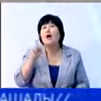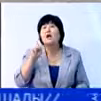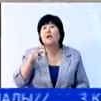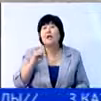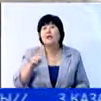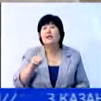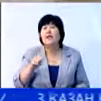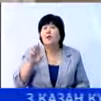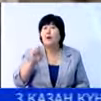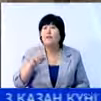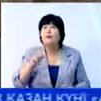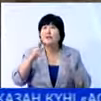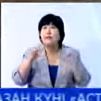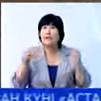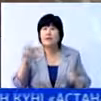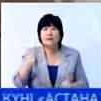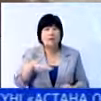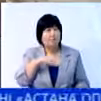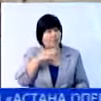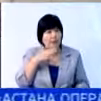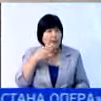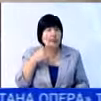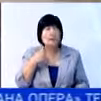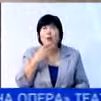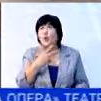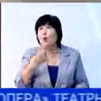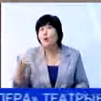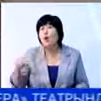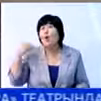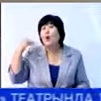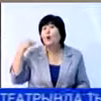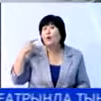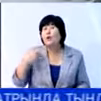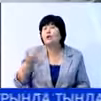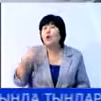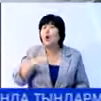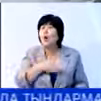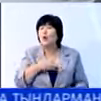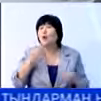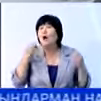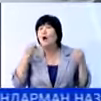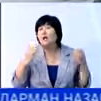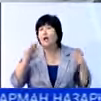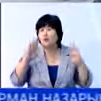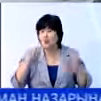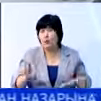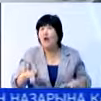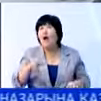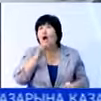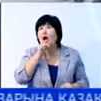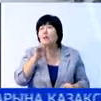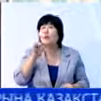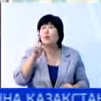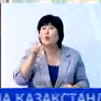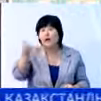бабамыздың кесенесіне келіп, осы жерде біраз ерді көрдік. Түркістан бұл бағыздан руханияттың, мәдениеттің ордасы. Ал баба рухына